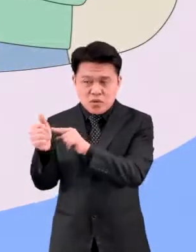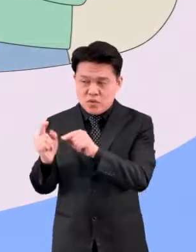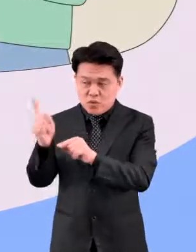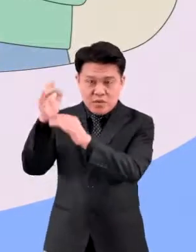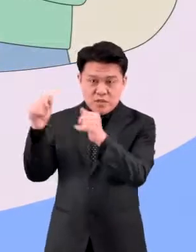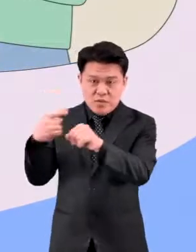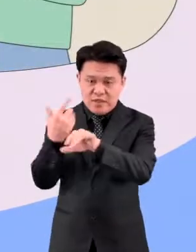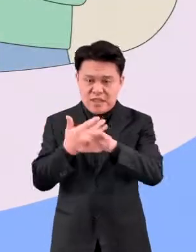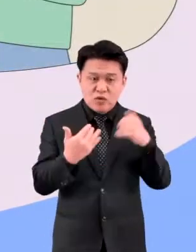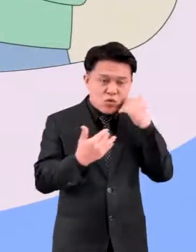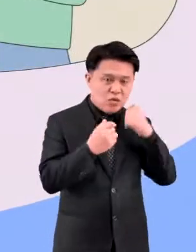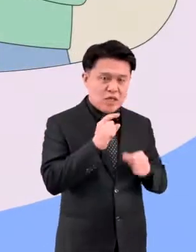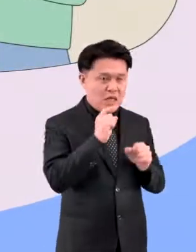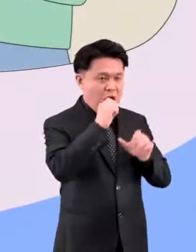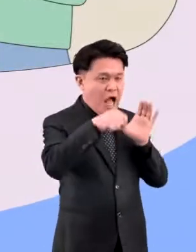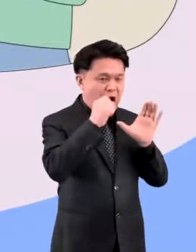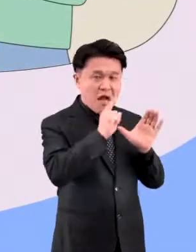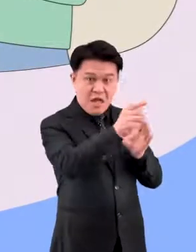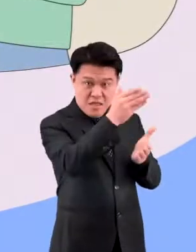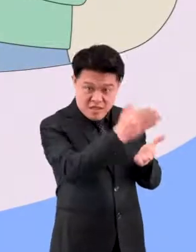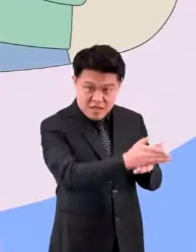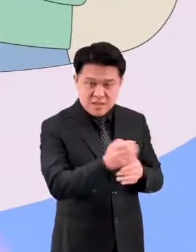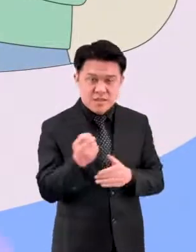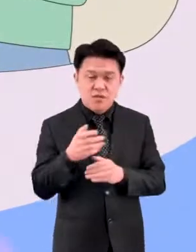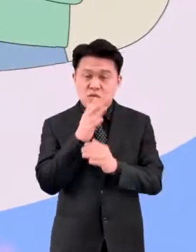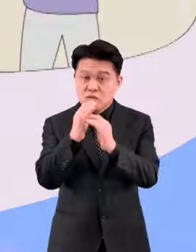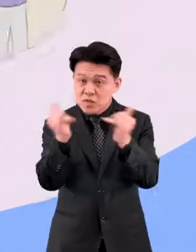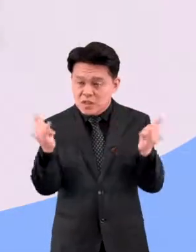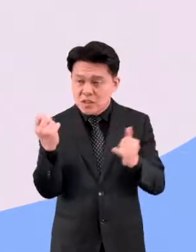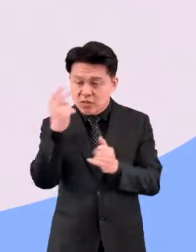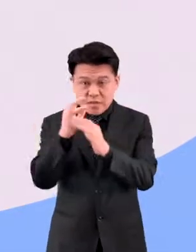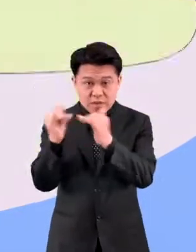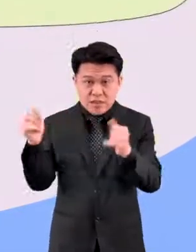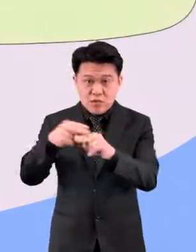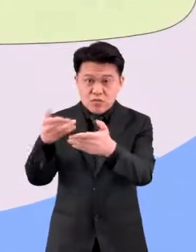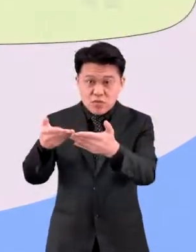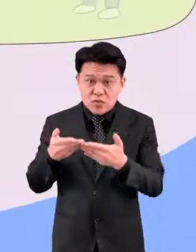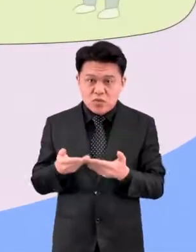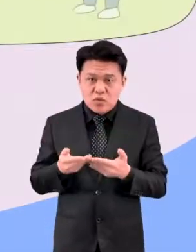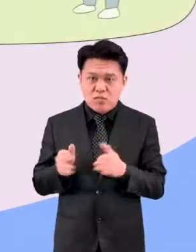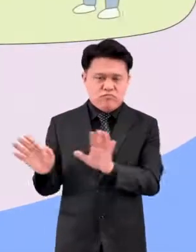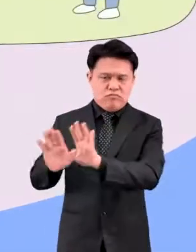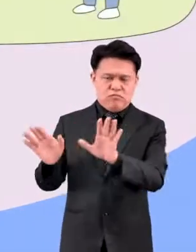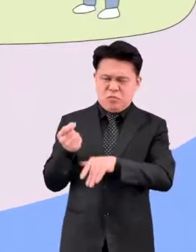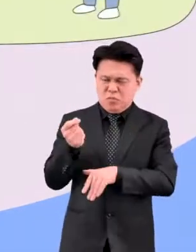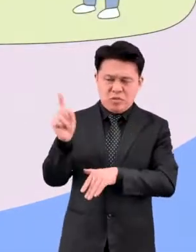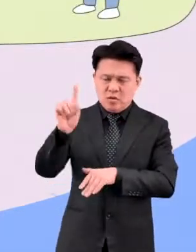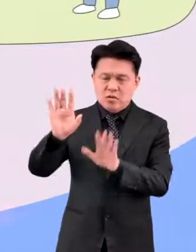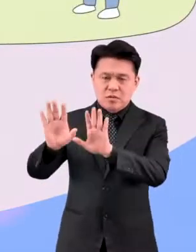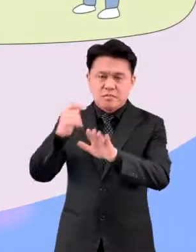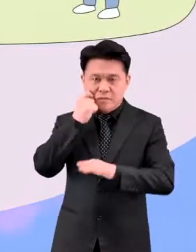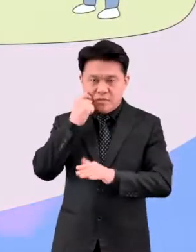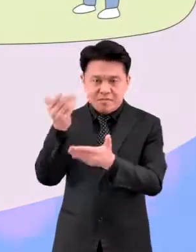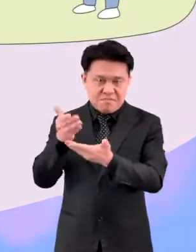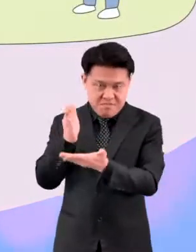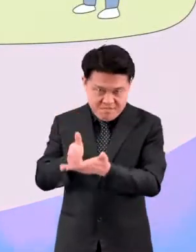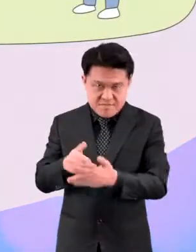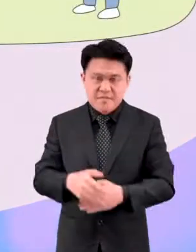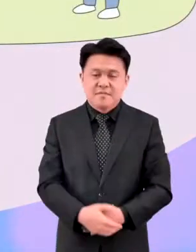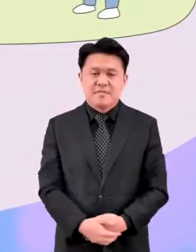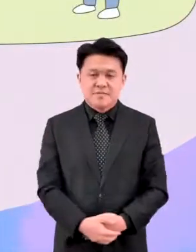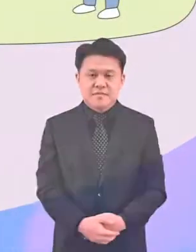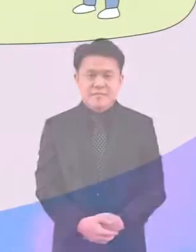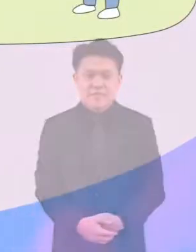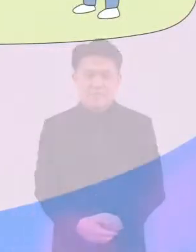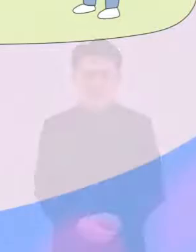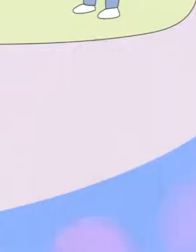요양보호사나 상사가 아닌 다른 사람에게 알리지 않습니다. 어르신이나 보호자가 선물을 줄 경우 작은